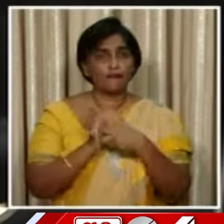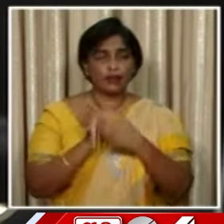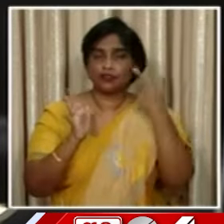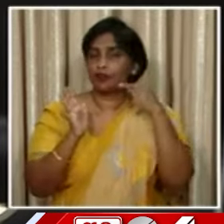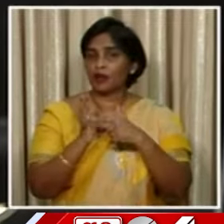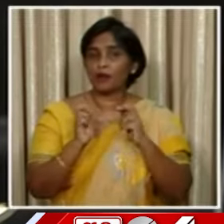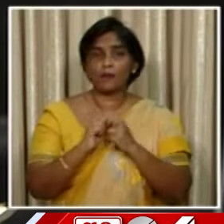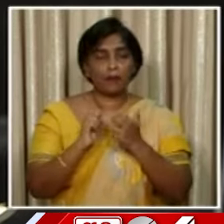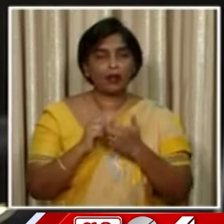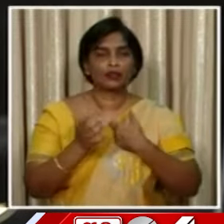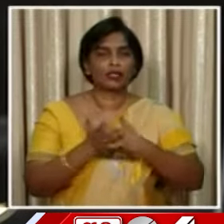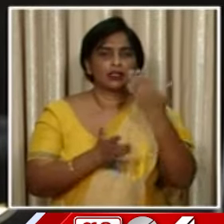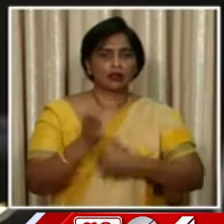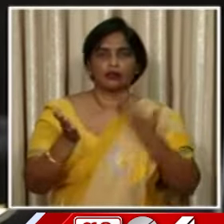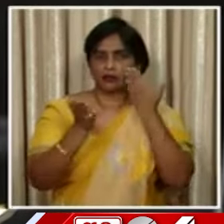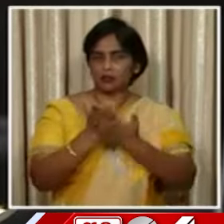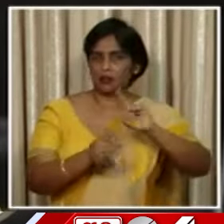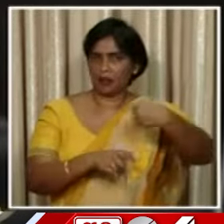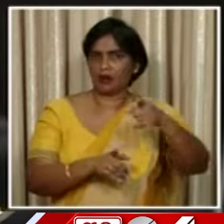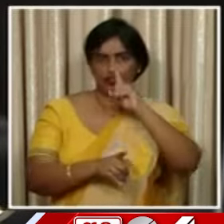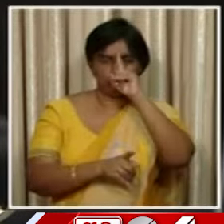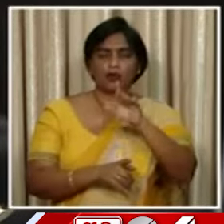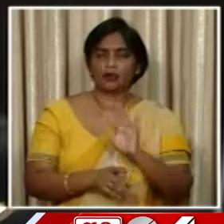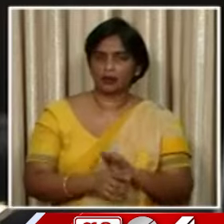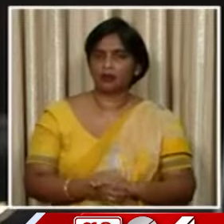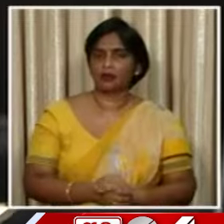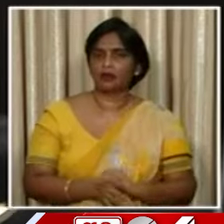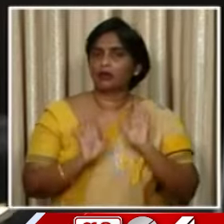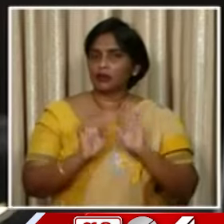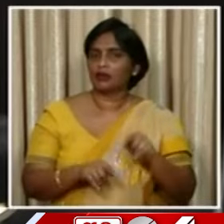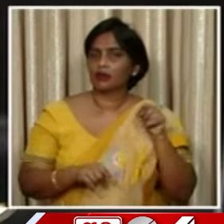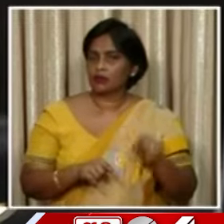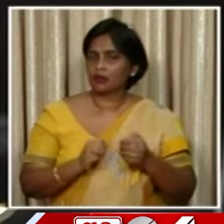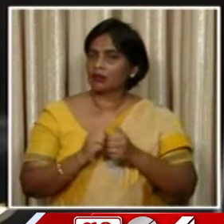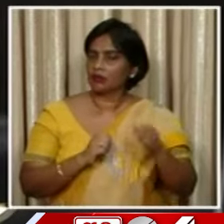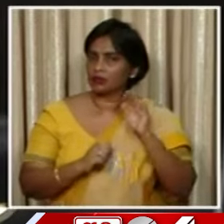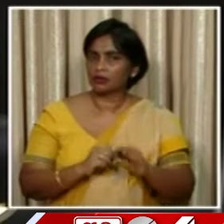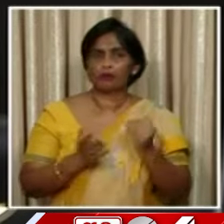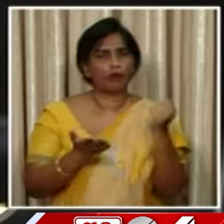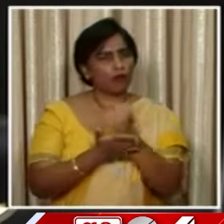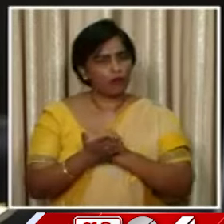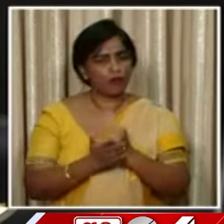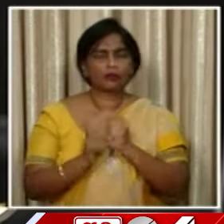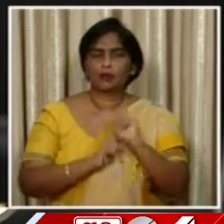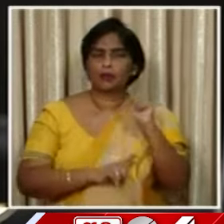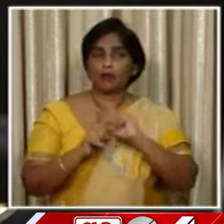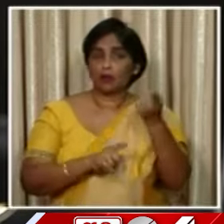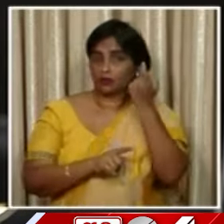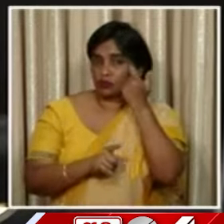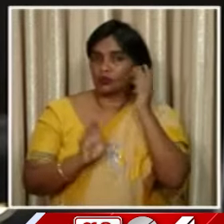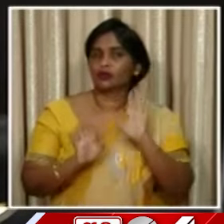ප්‍රශ්නේ වාර්තාවක් මම ඉදිරිපත් කරනවා එන පාර එන සති. හරි, එතකොට මෙතන වෙලා තියෙන සම්පූර්ණ දේ මේ පාර්ලිමේන්තුව